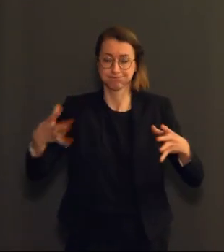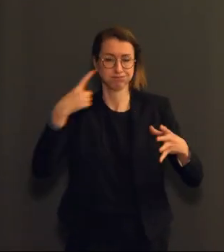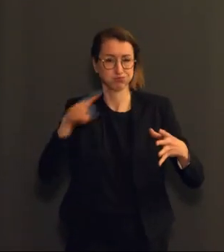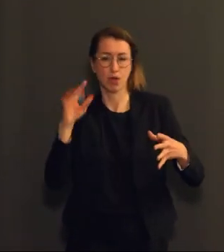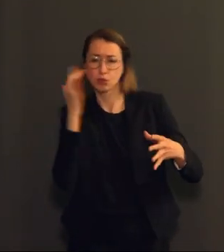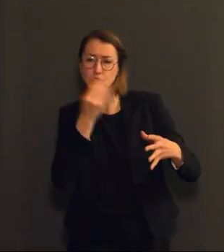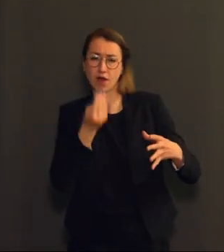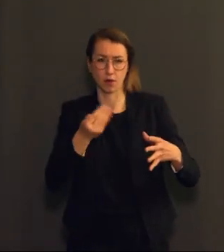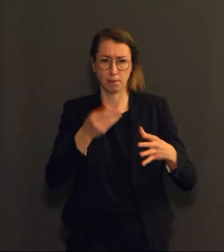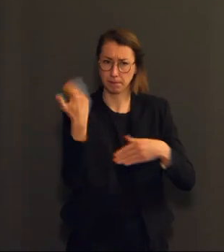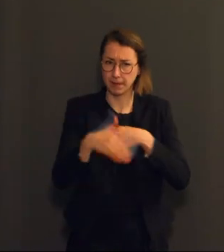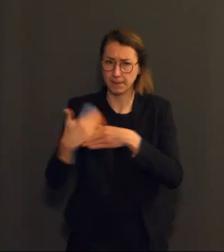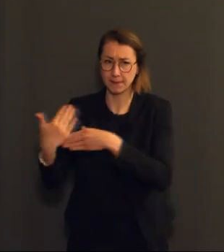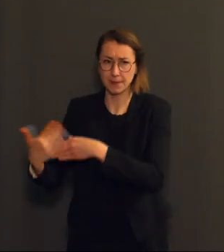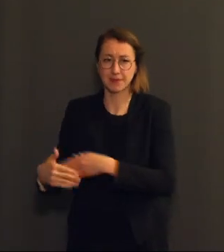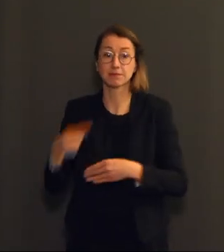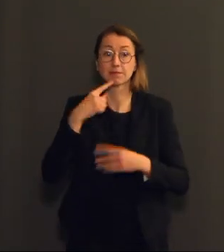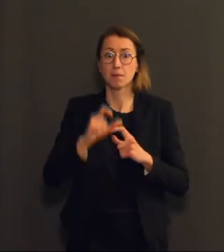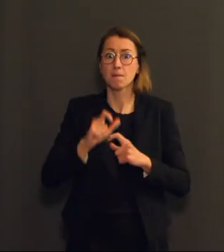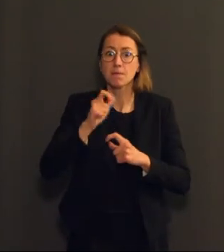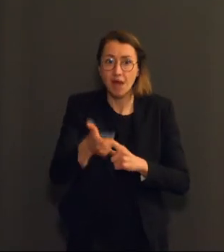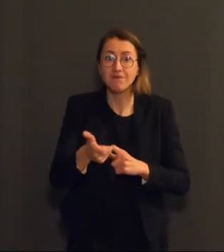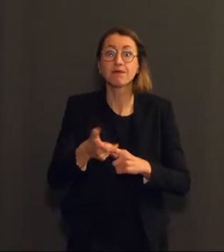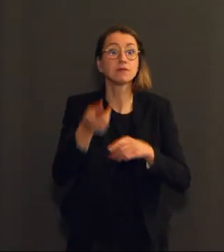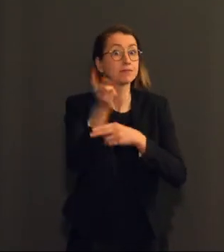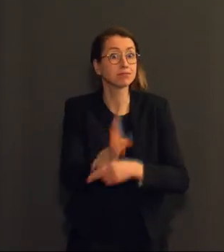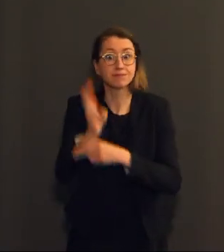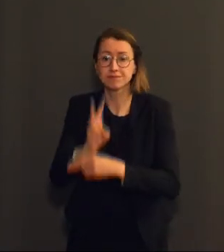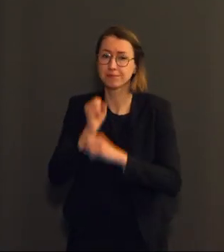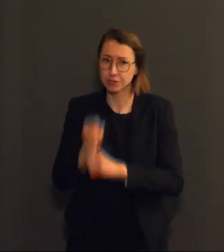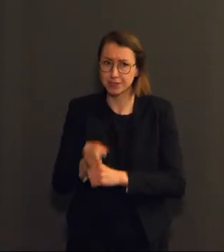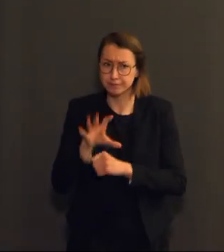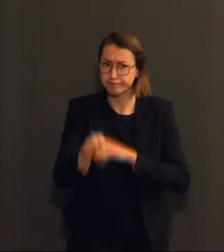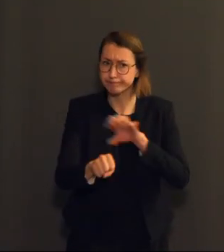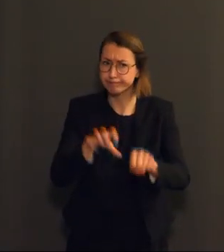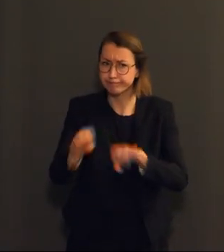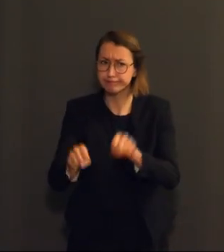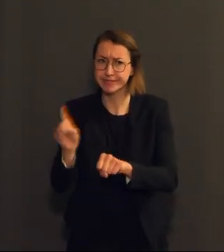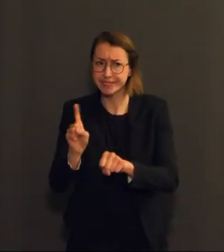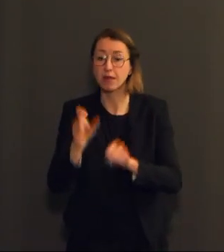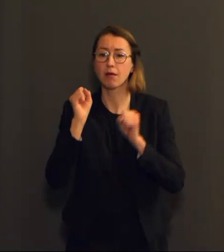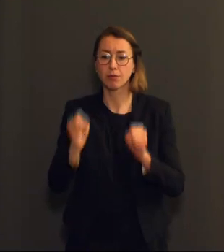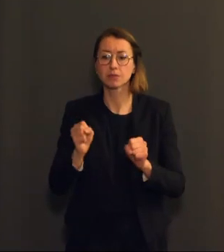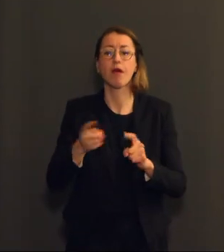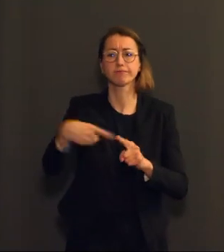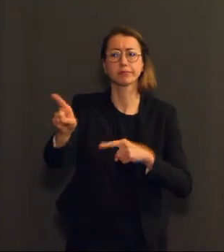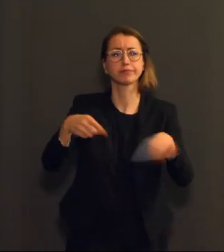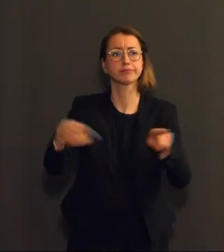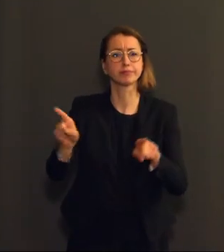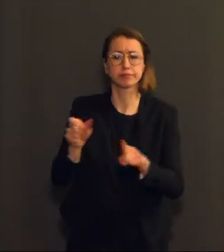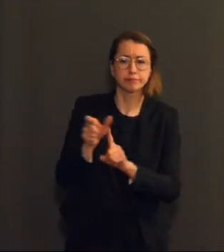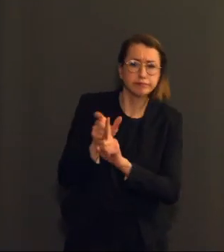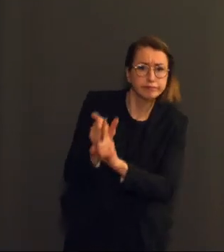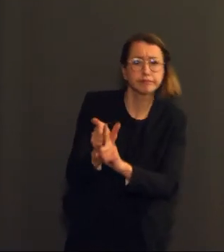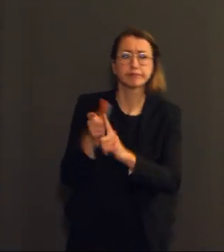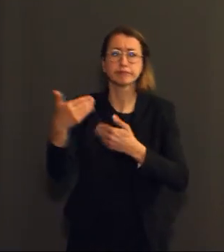inévitablement y retrouver des contaminations qui permettront de faire du tracing et d'isoler les patients en question.